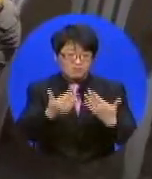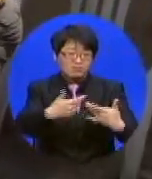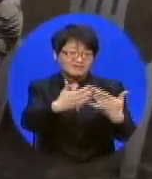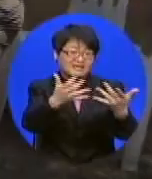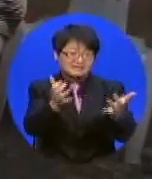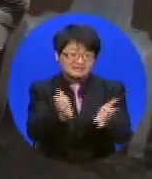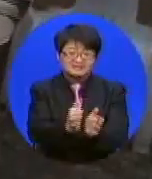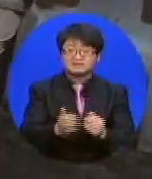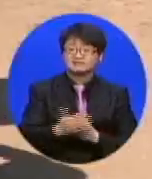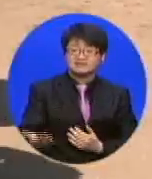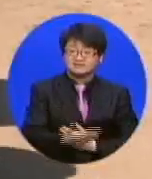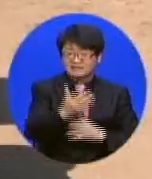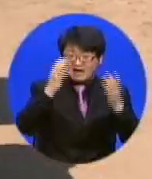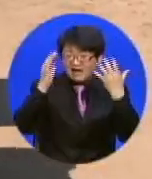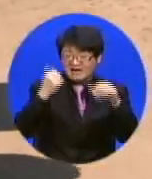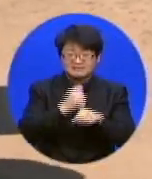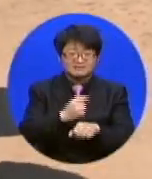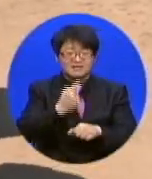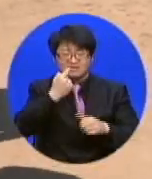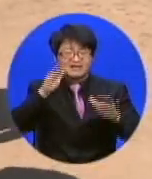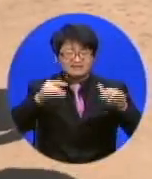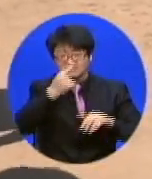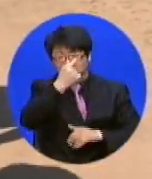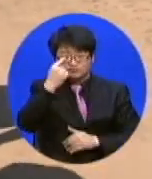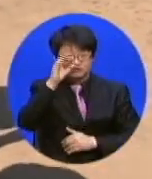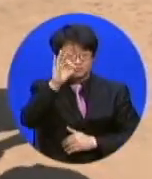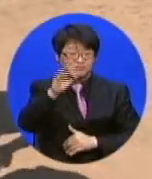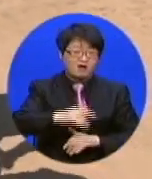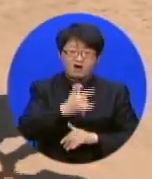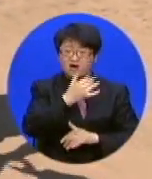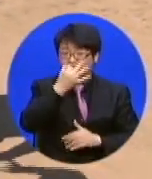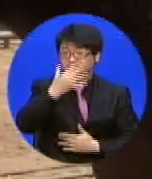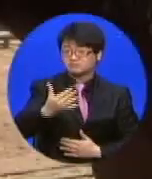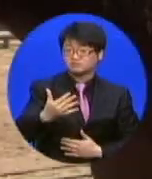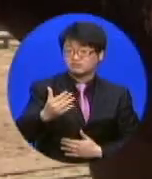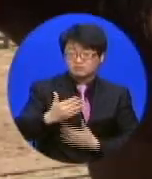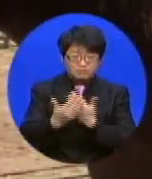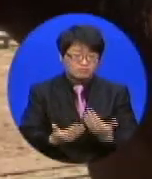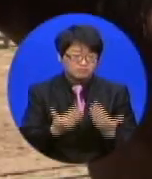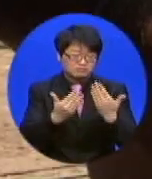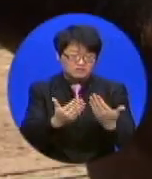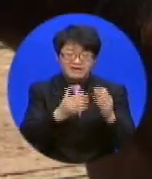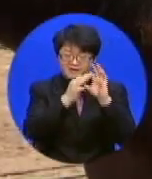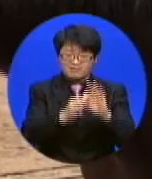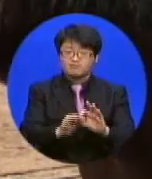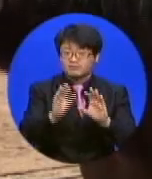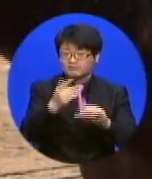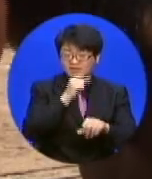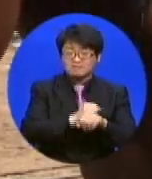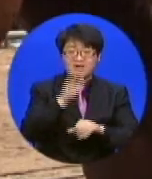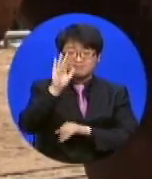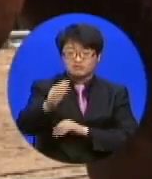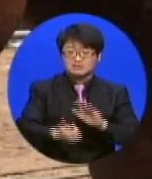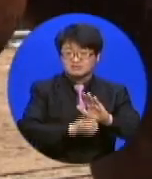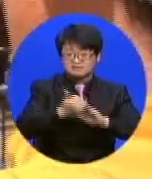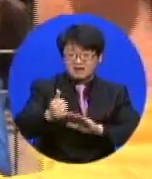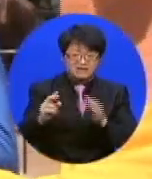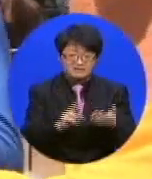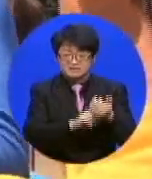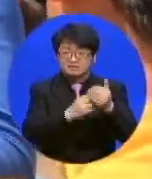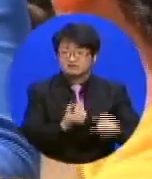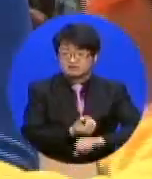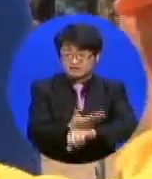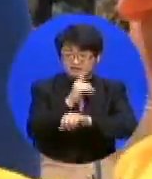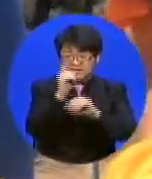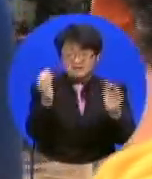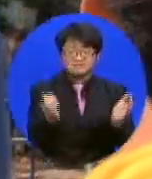자원봉사자들. 이들은 아이들의 천사 같은 눈을 보면 아무리 힘들어도 봉사를 멈출 수 없다며 앞으로도 희망과 기적을